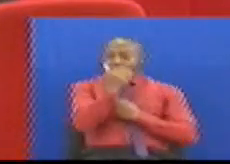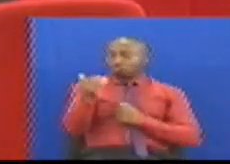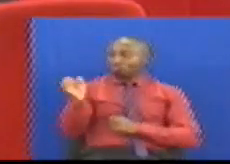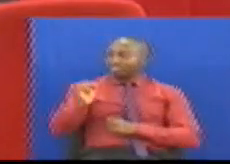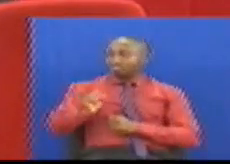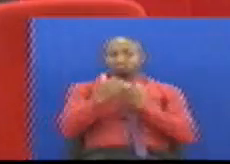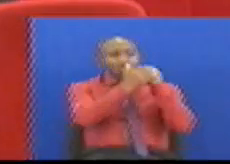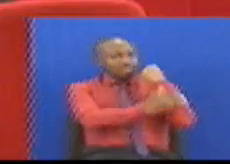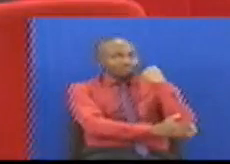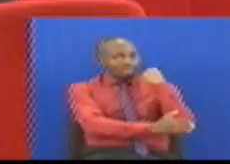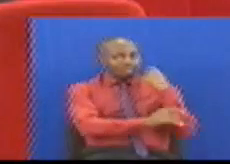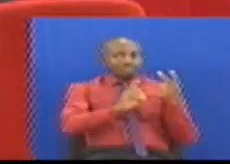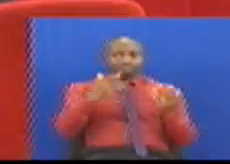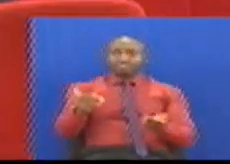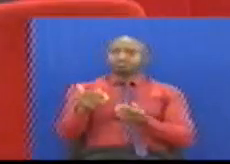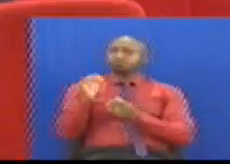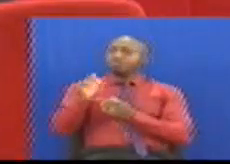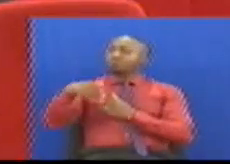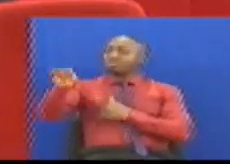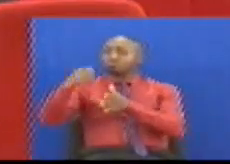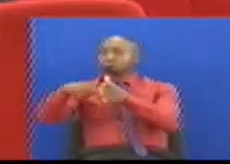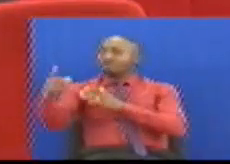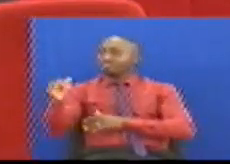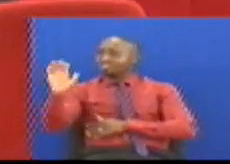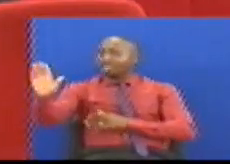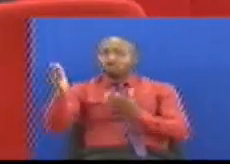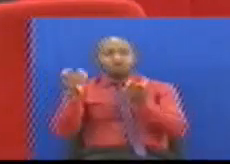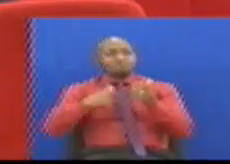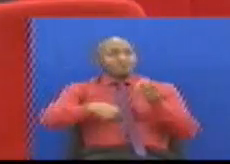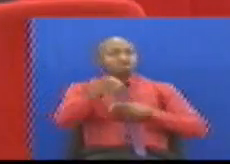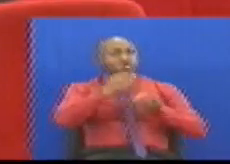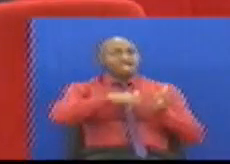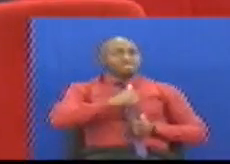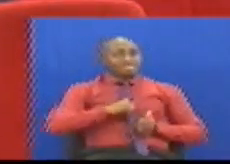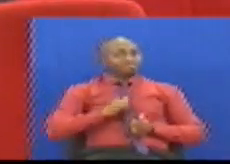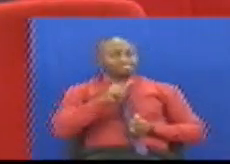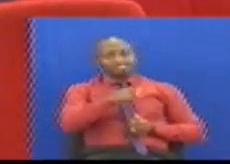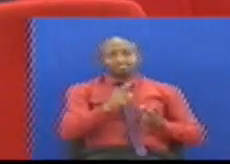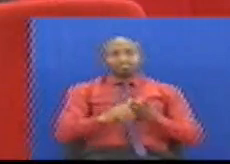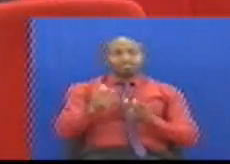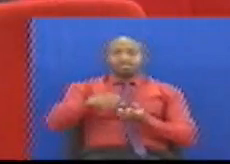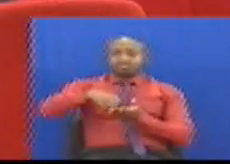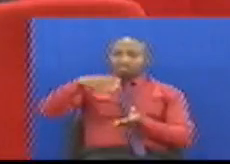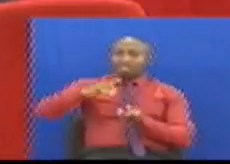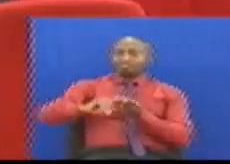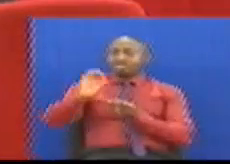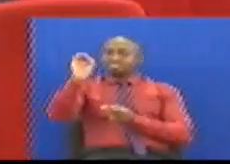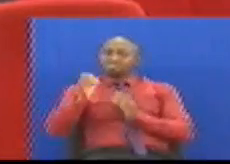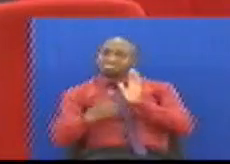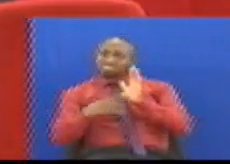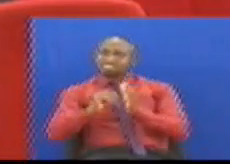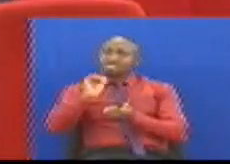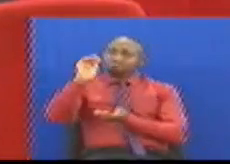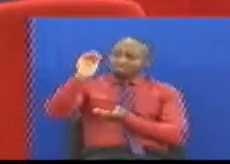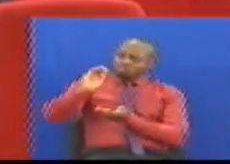sasa tunapokuwa tunawaachia wakanunue kwa fedha zao kwenye maduka binafsi, inaweza ikawa wanapunguziwa na hii 60% ya wale